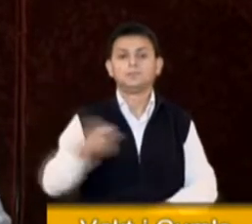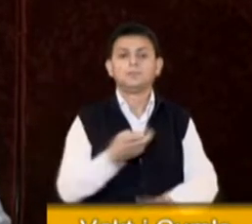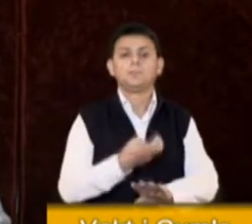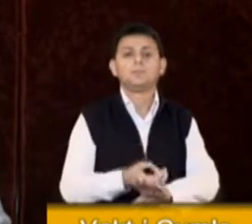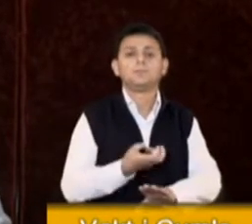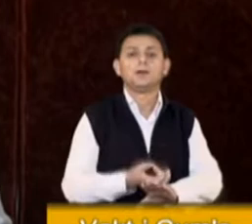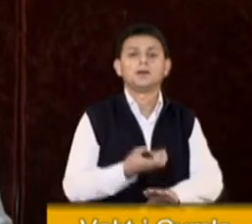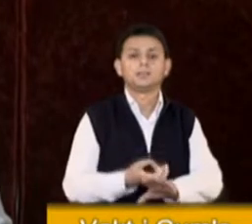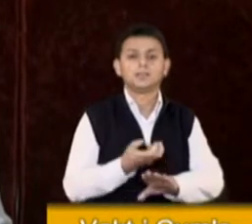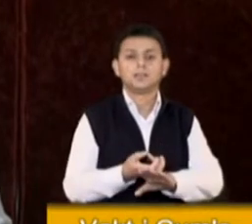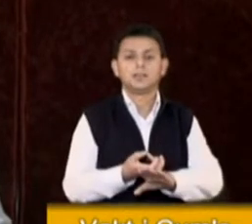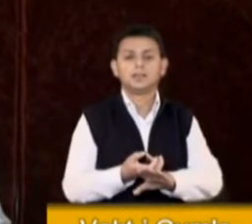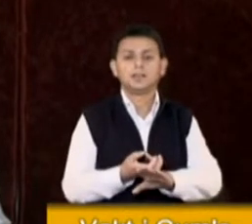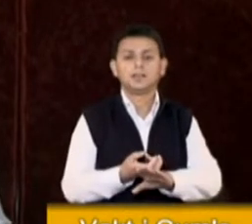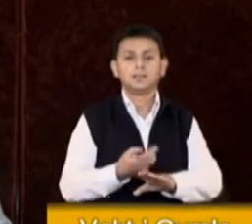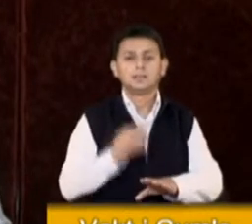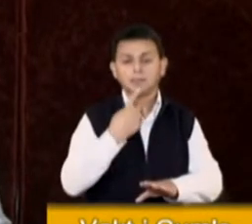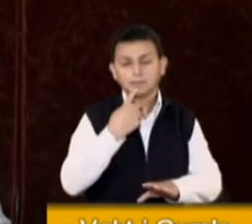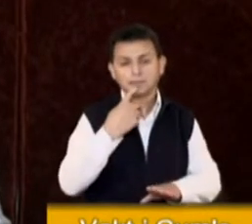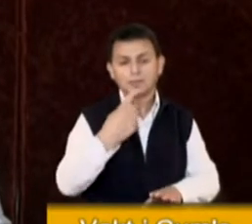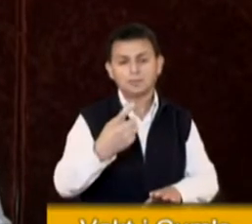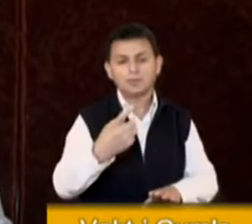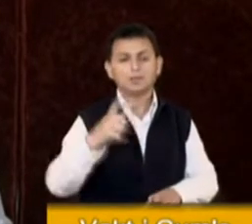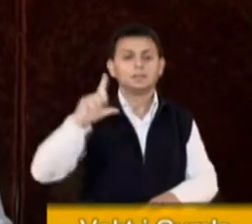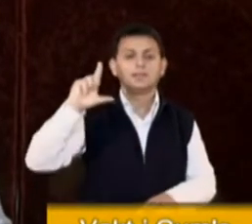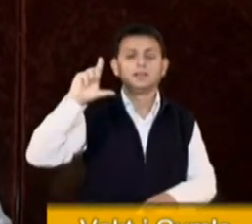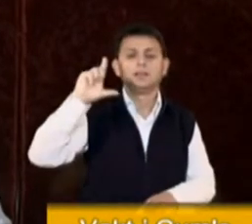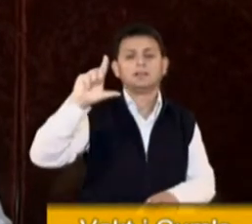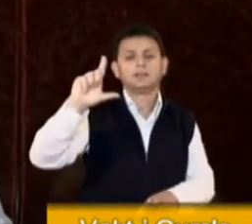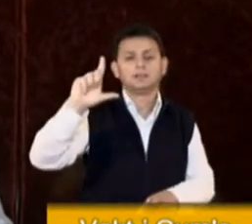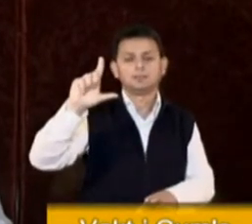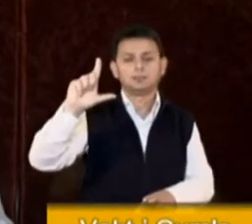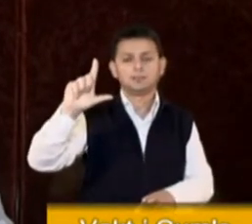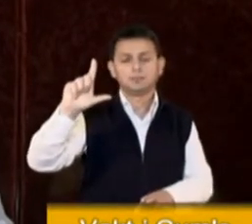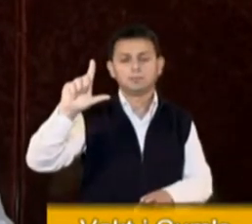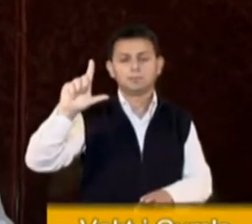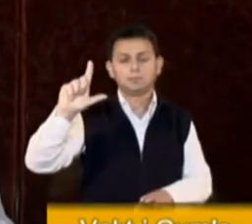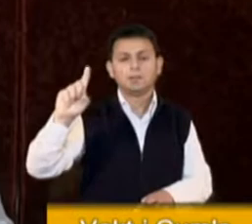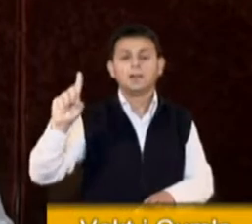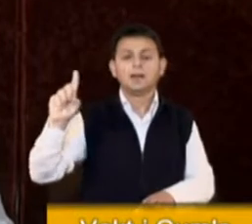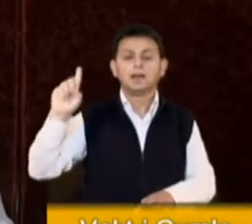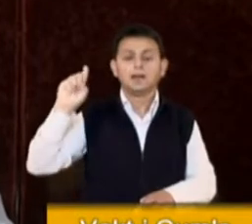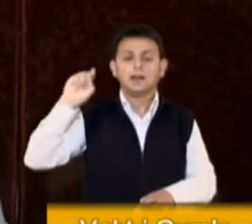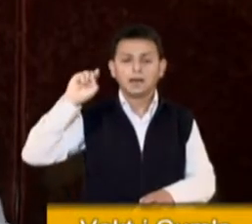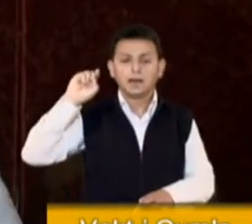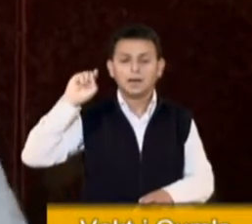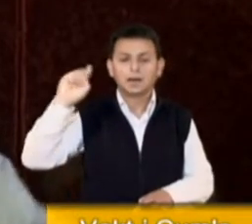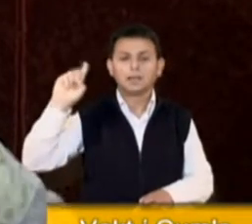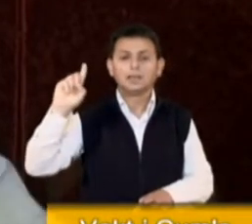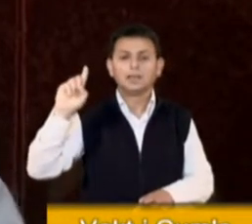malını, mülkünü, bahçeni, servetini gördüğün zaman maşallah, la kuvvete illa